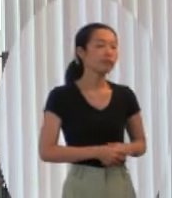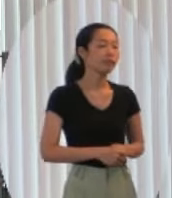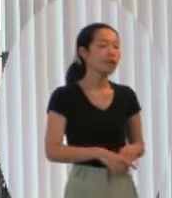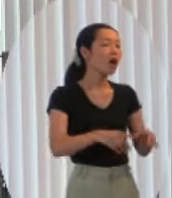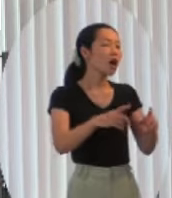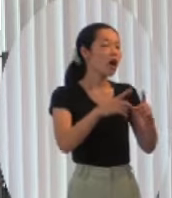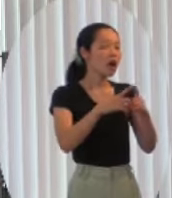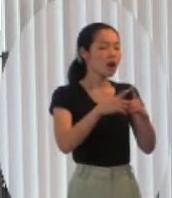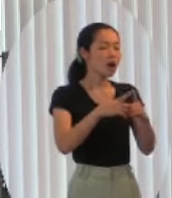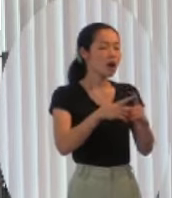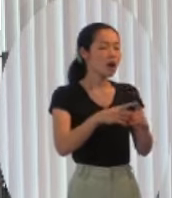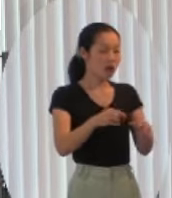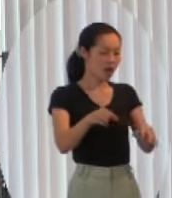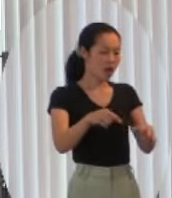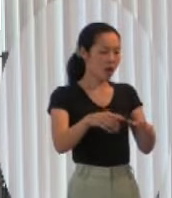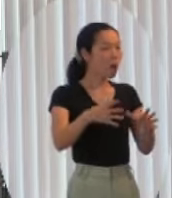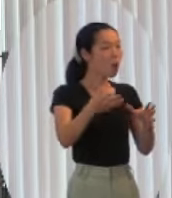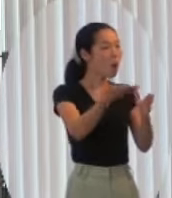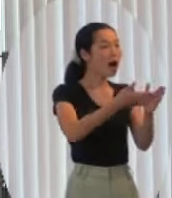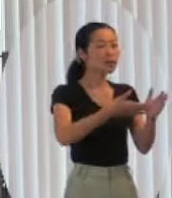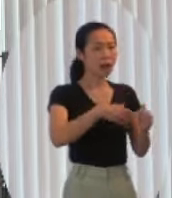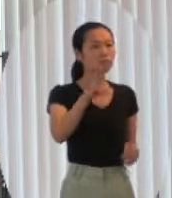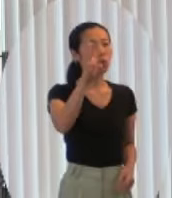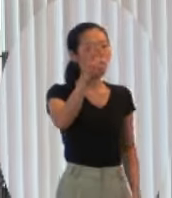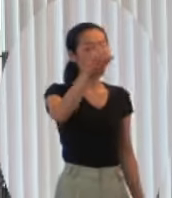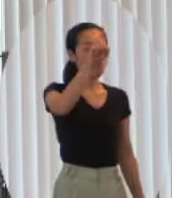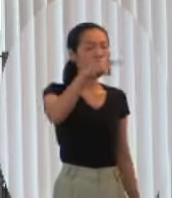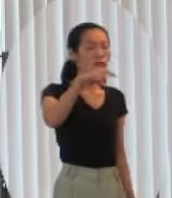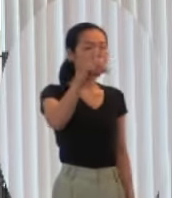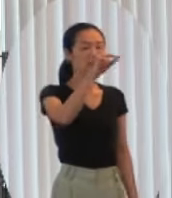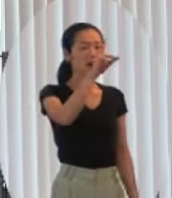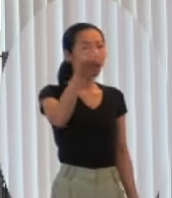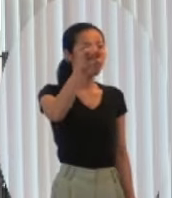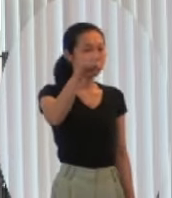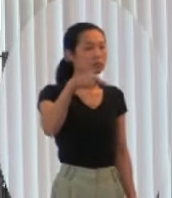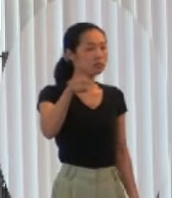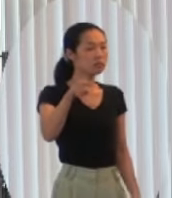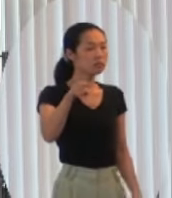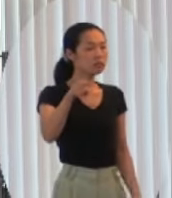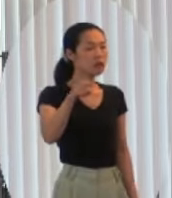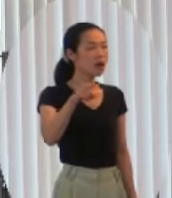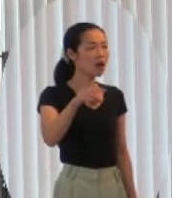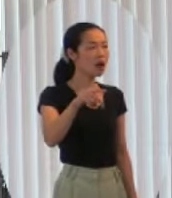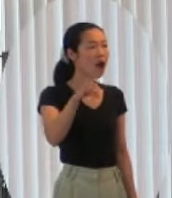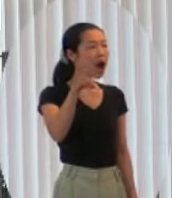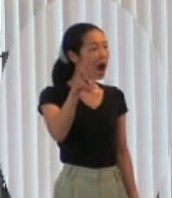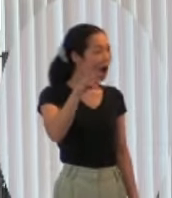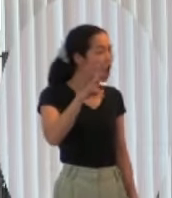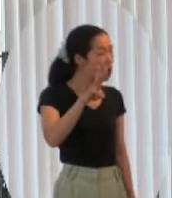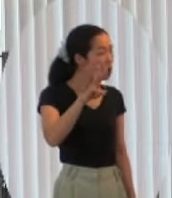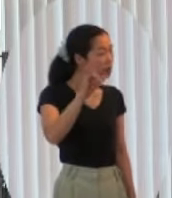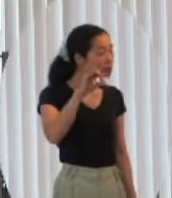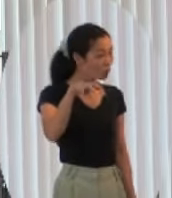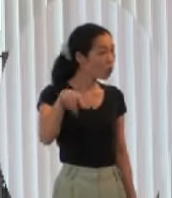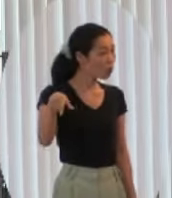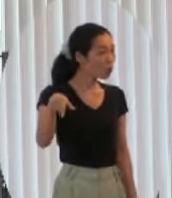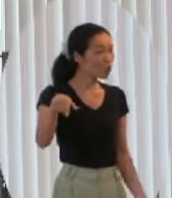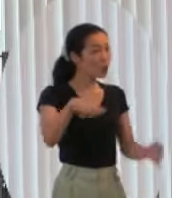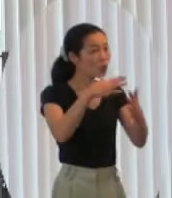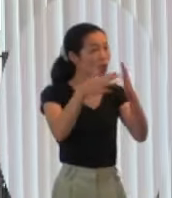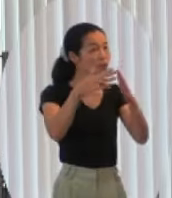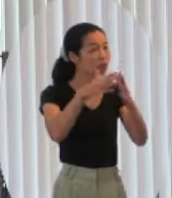中東湾岸戦争やイラク戦争やアフガニスタンの戦争というか侵攻には日本も間接